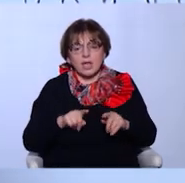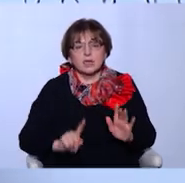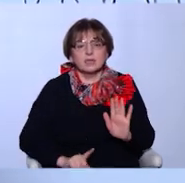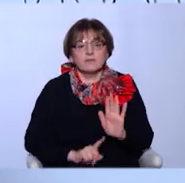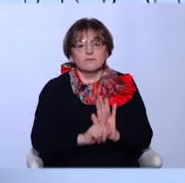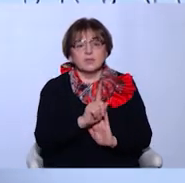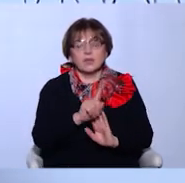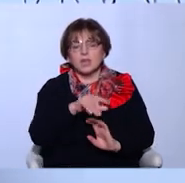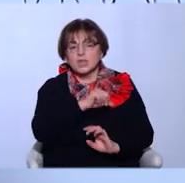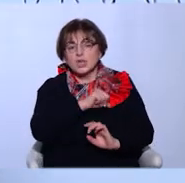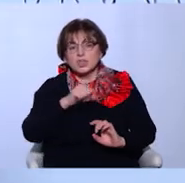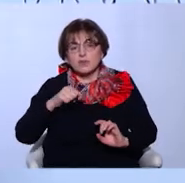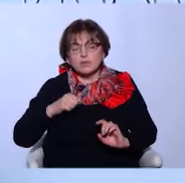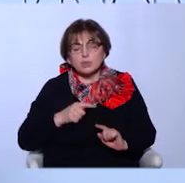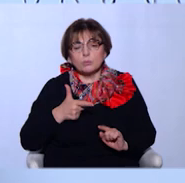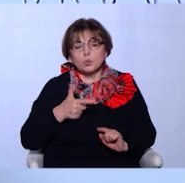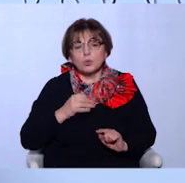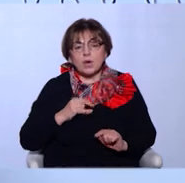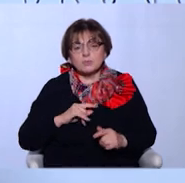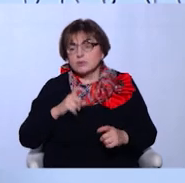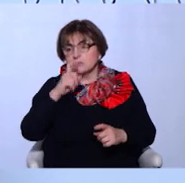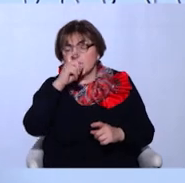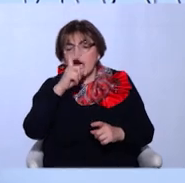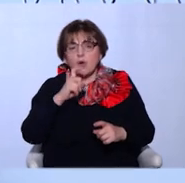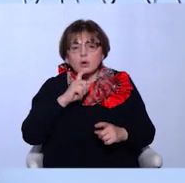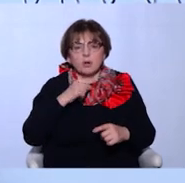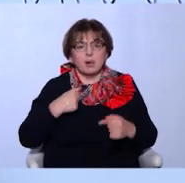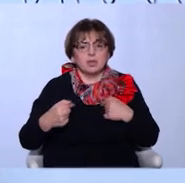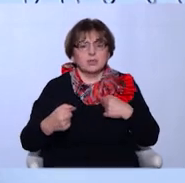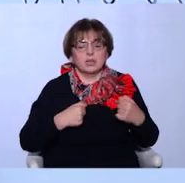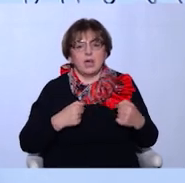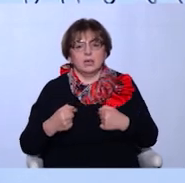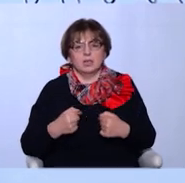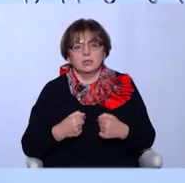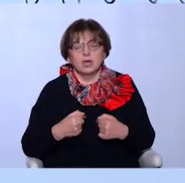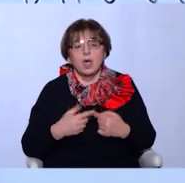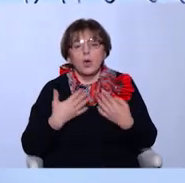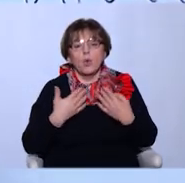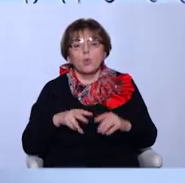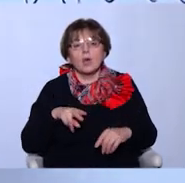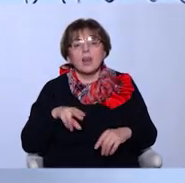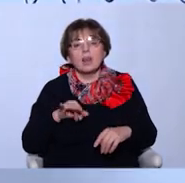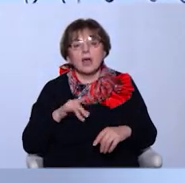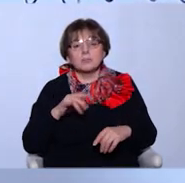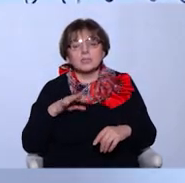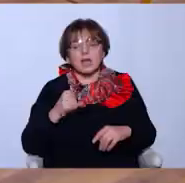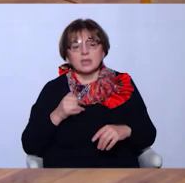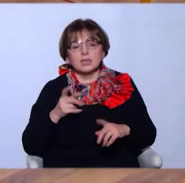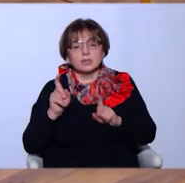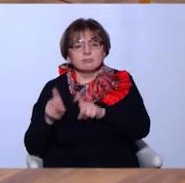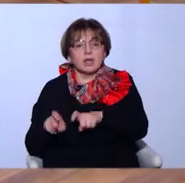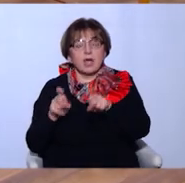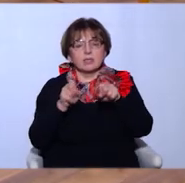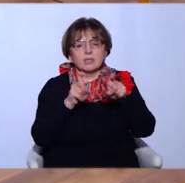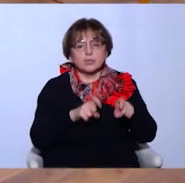მკითხოთ გურამიშვილის გაუგებარი ტრაგედია, ხო? და ამის შემდეგ ლამის ყანაში გადასული, ერთ დღესაც